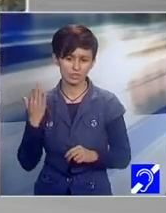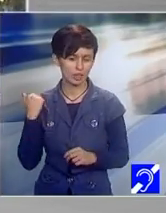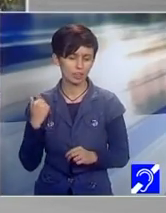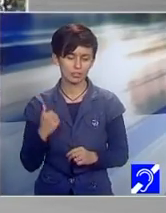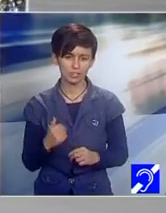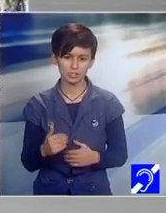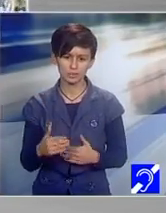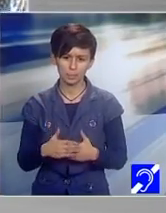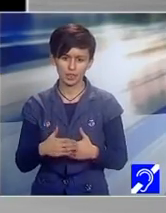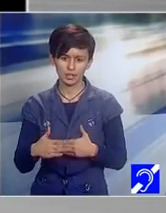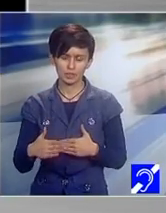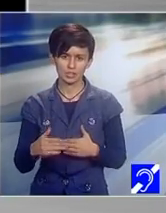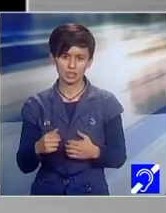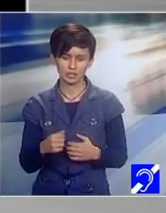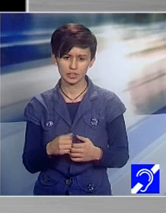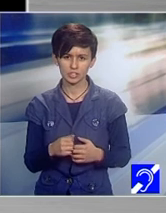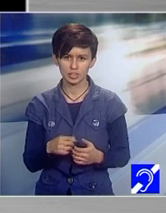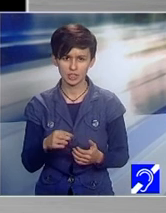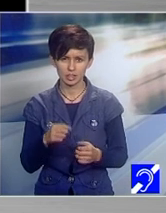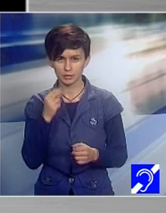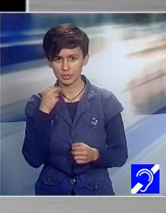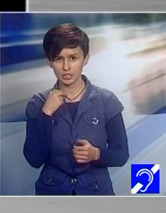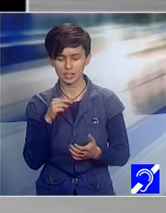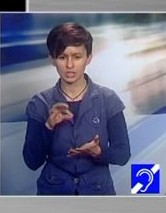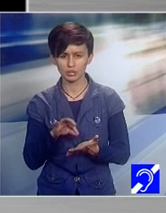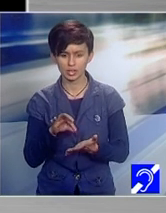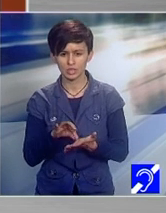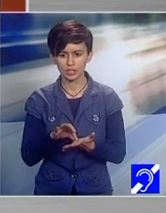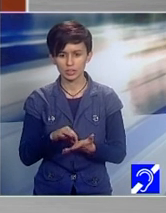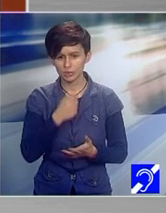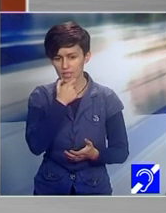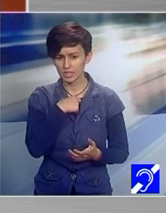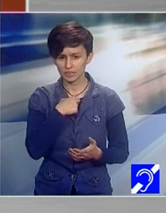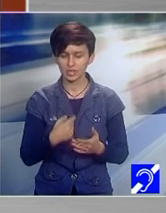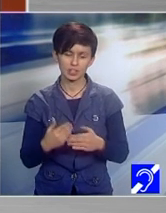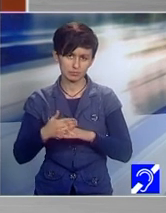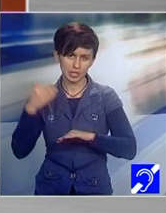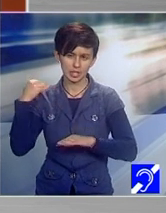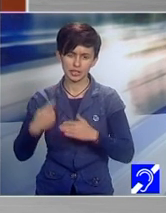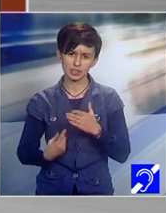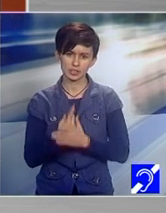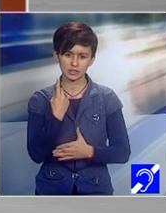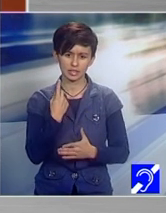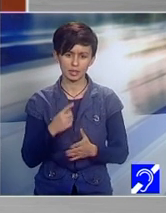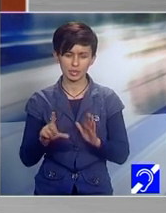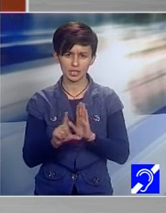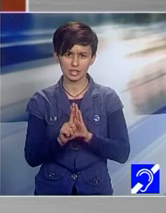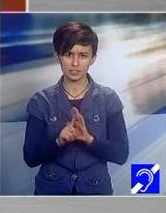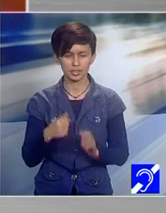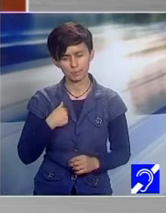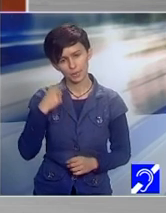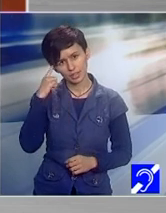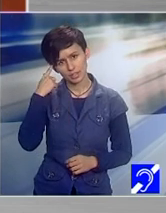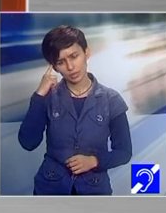al alimentelor expirate și până acum, înainte să apară această lege. Știu foarte bine